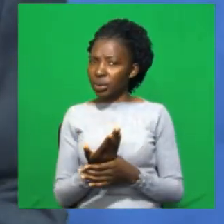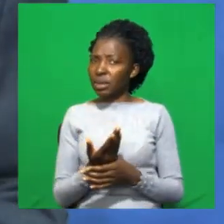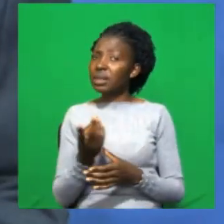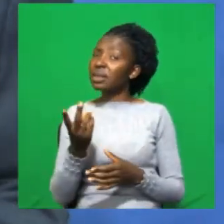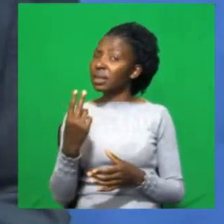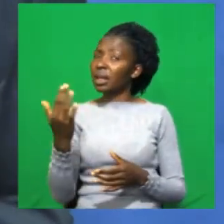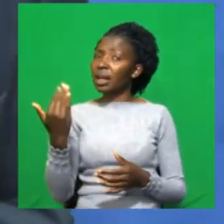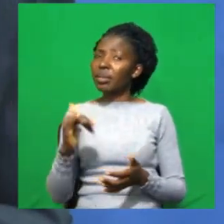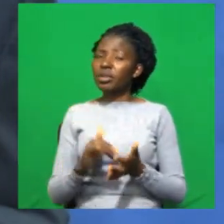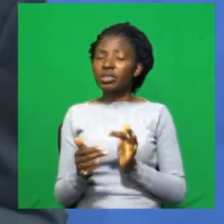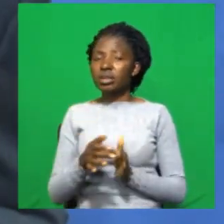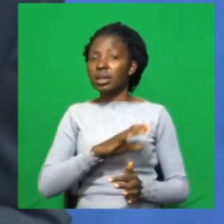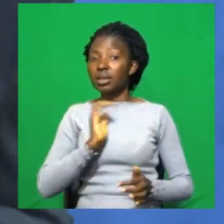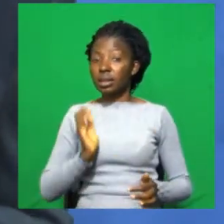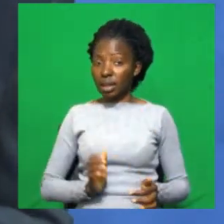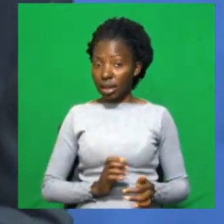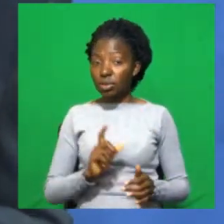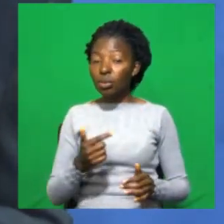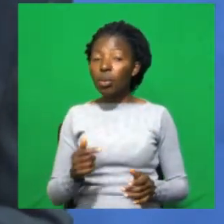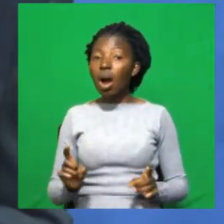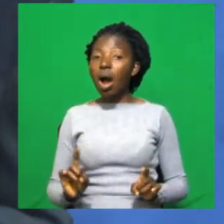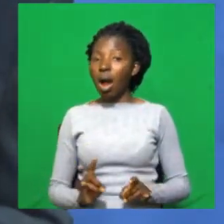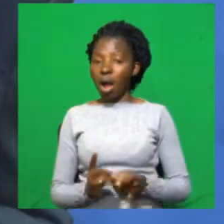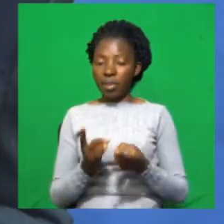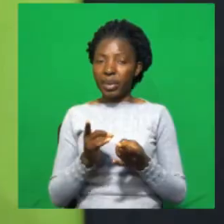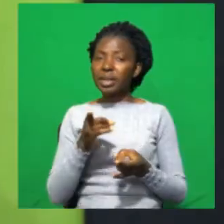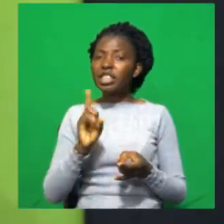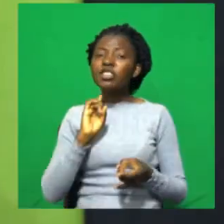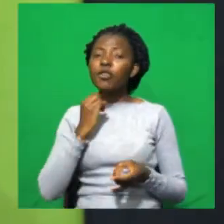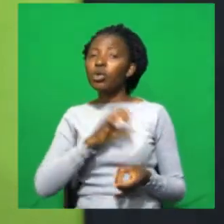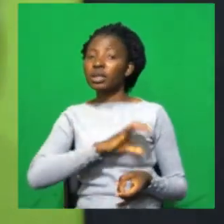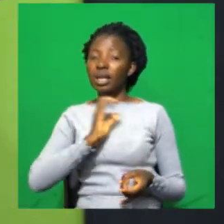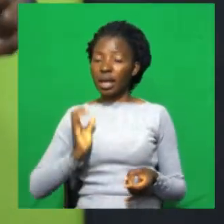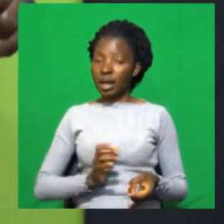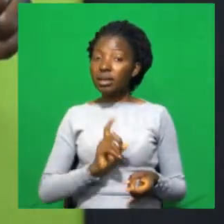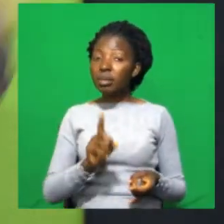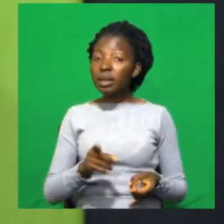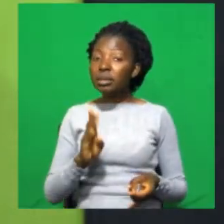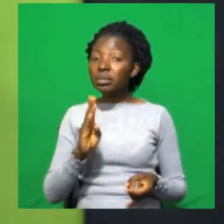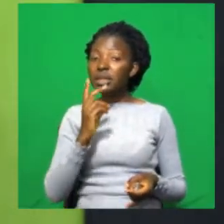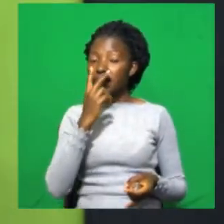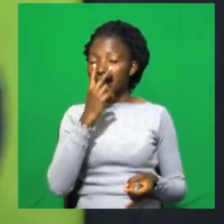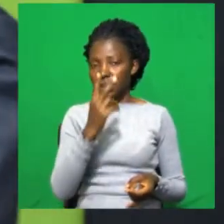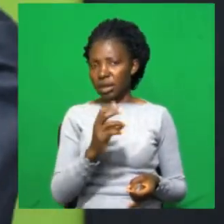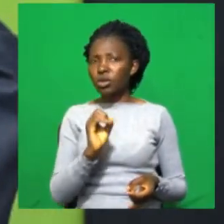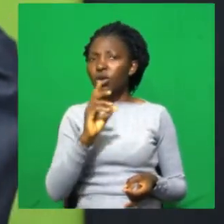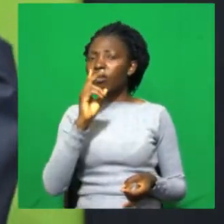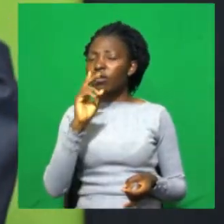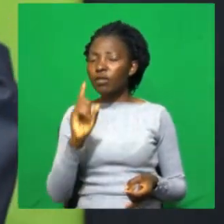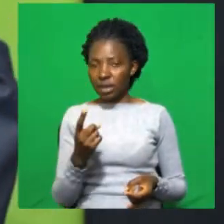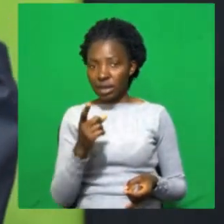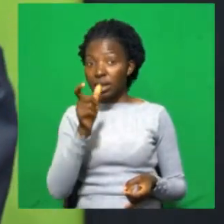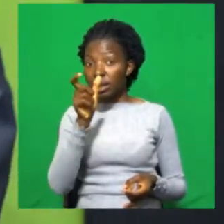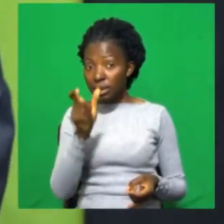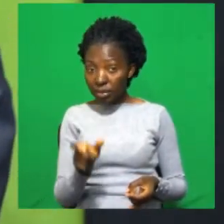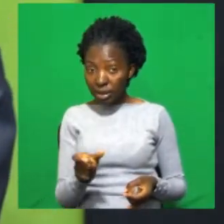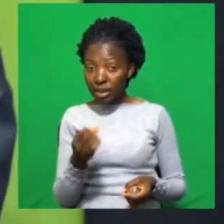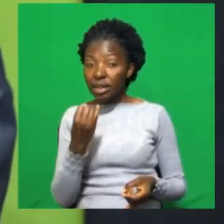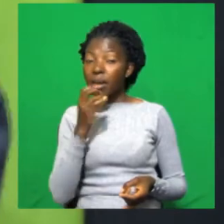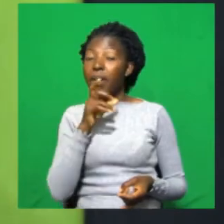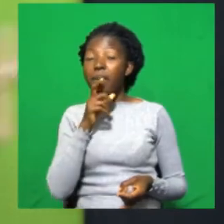kwaKristu kunotozouya uyu munhu ari kunzi Antikristu aonekwa. Saka chekutanga hanzi munhu